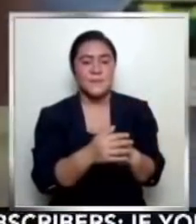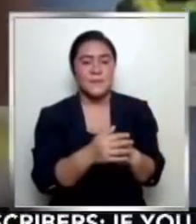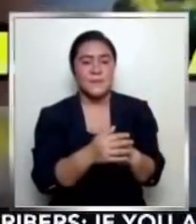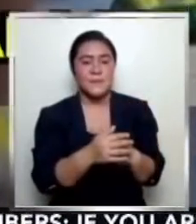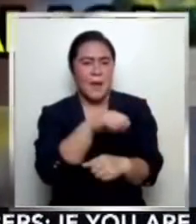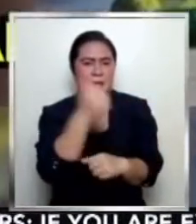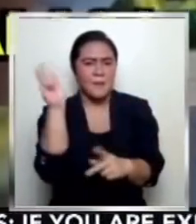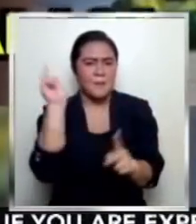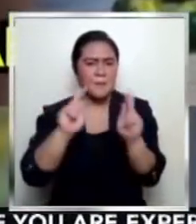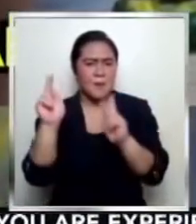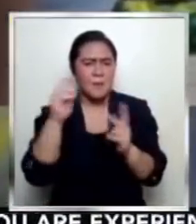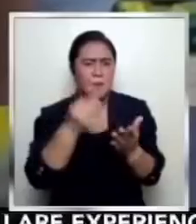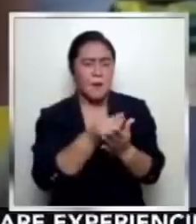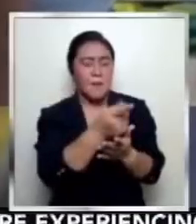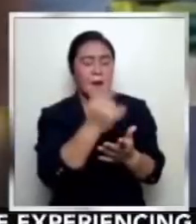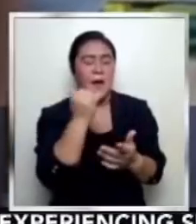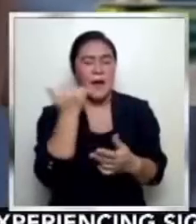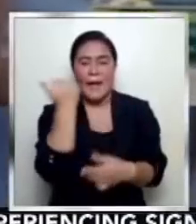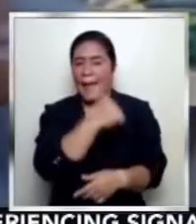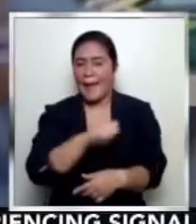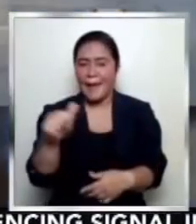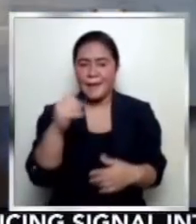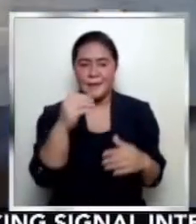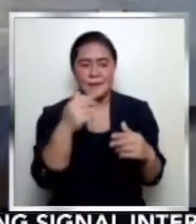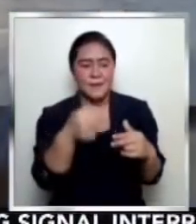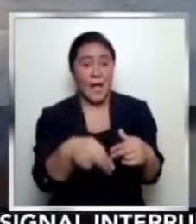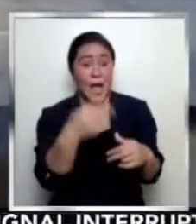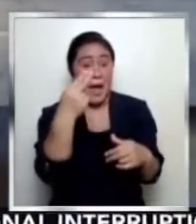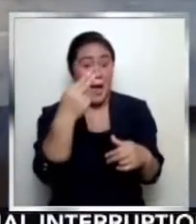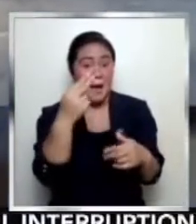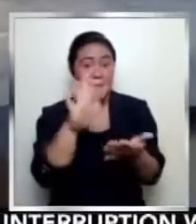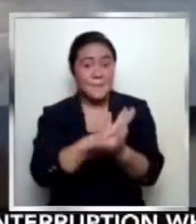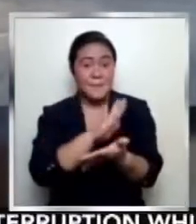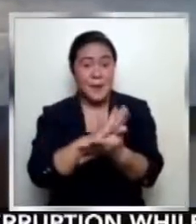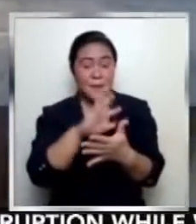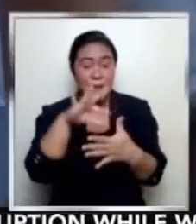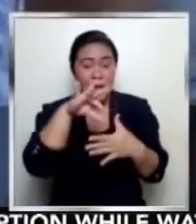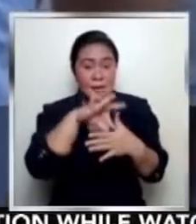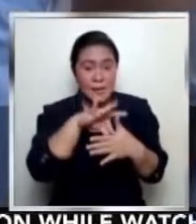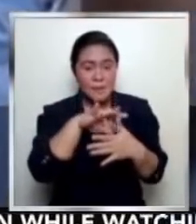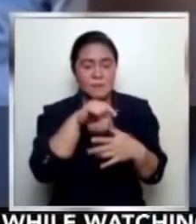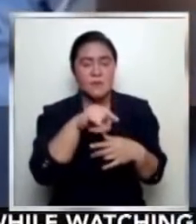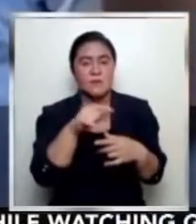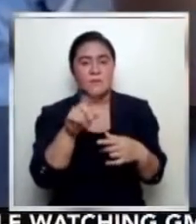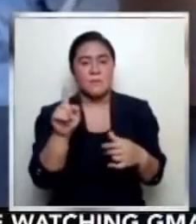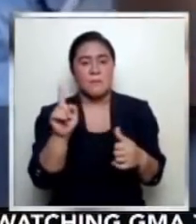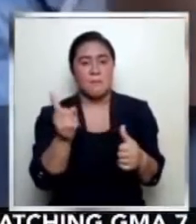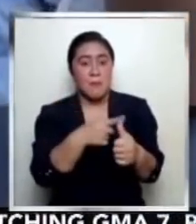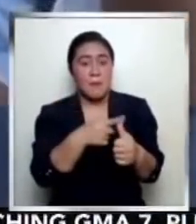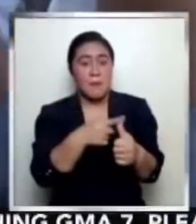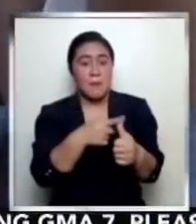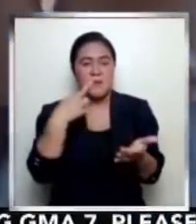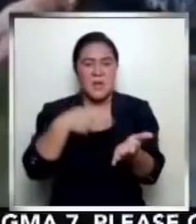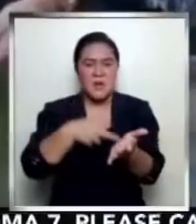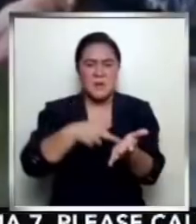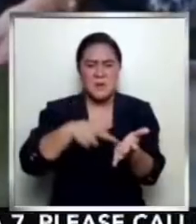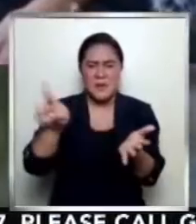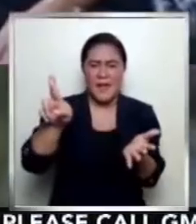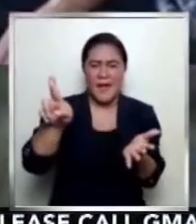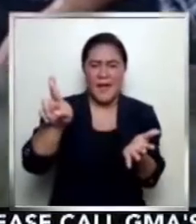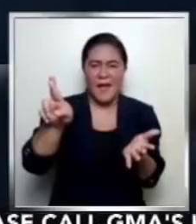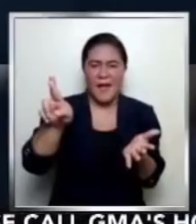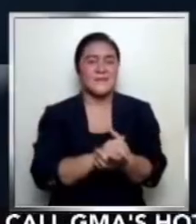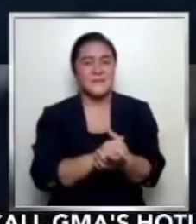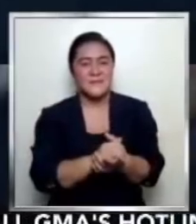anything much higher value than a paperclip. Pero una pa lang, na-reject agad ako. It's okay, no problem. Ang